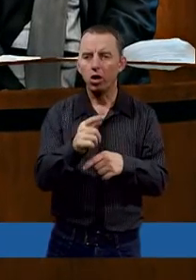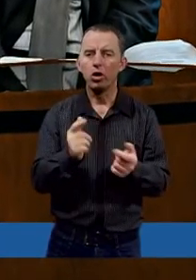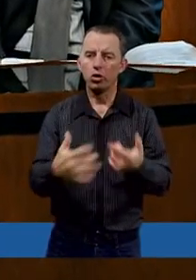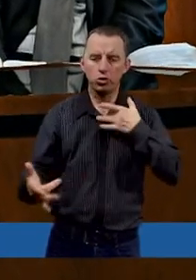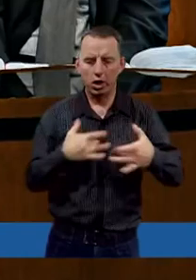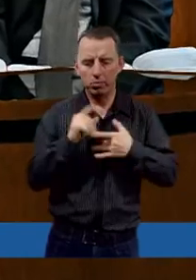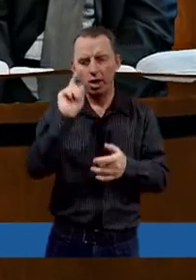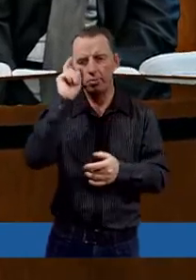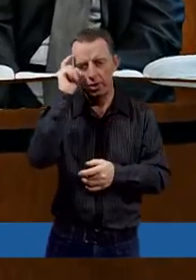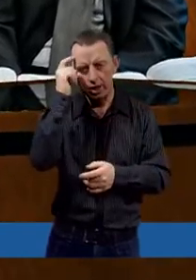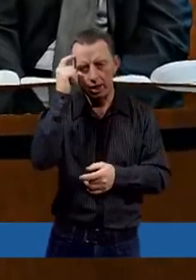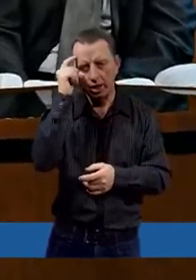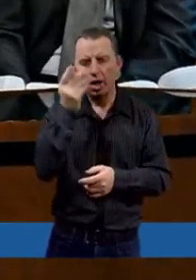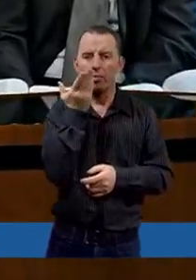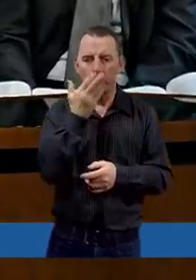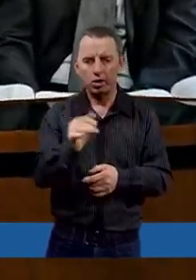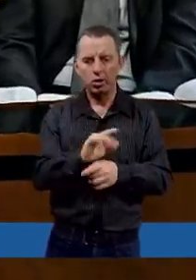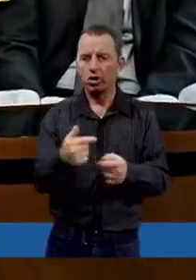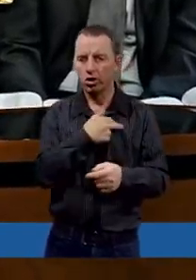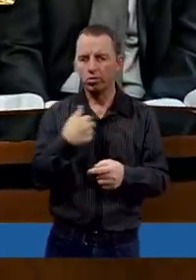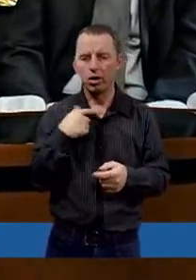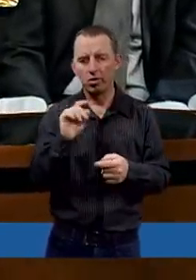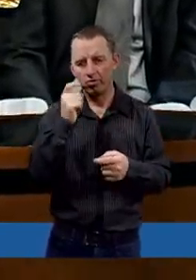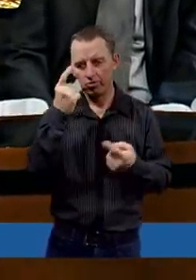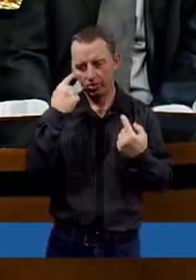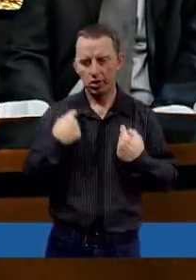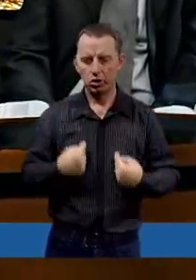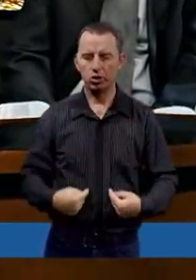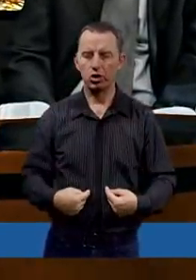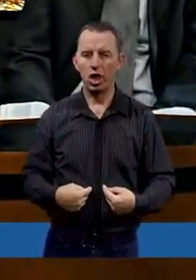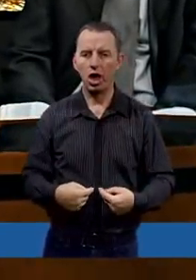psychicznie o wiele bardziej niż właśnie fizycznie.